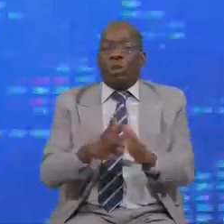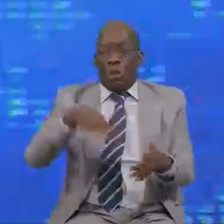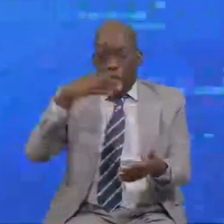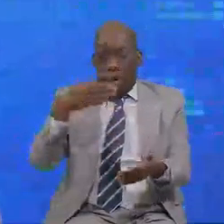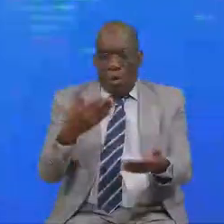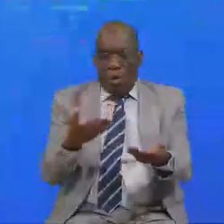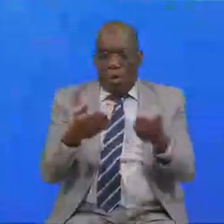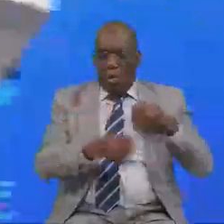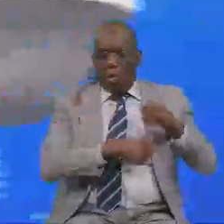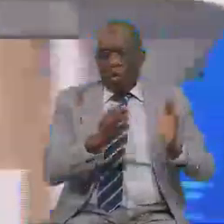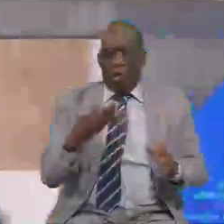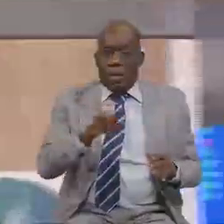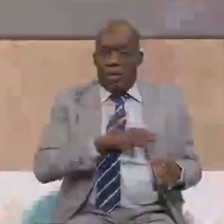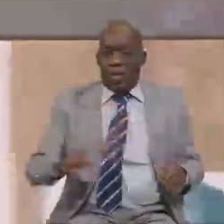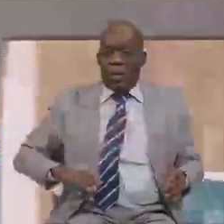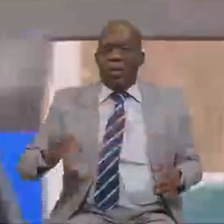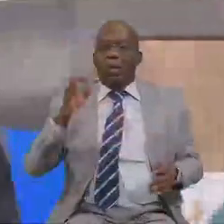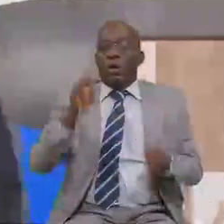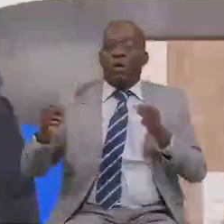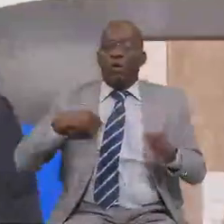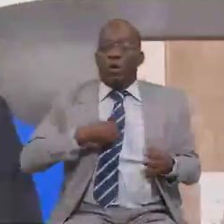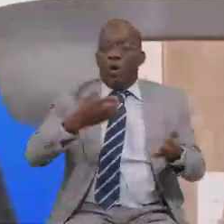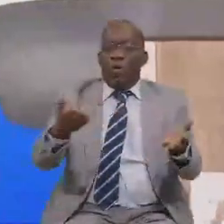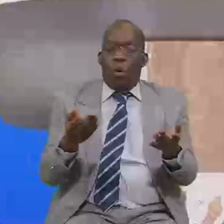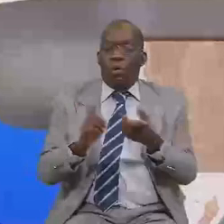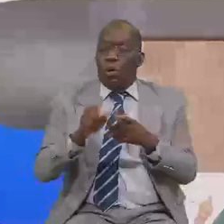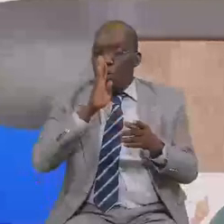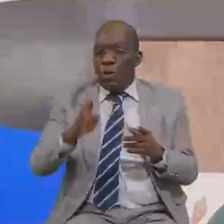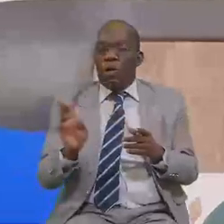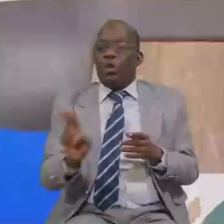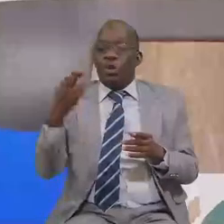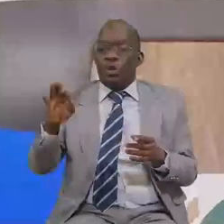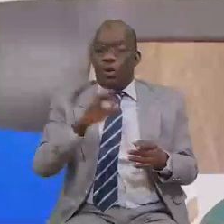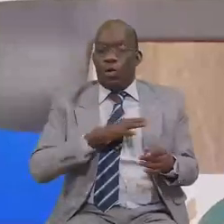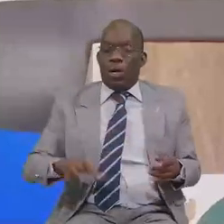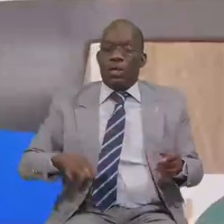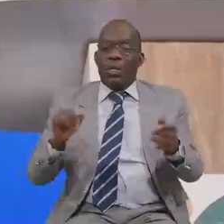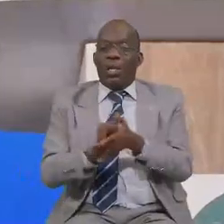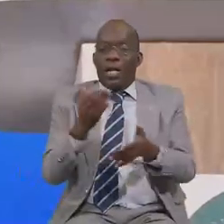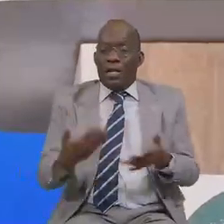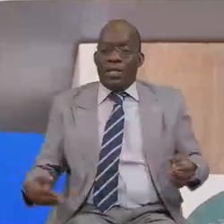si nous voulons être utilisés par Christ, c'est chose qui est dedans, qui nous pousse.